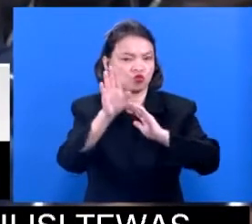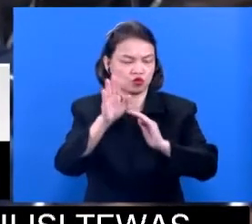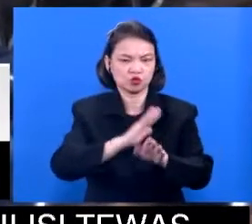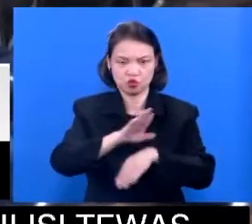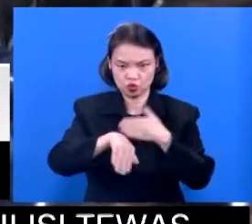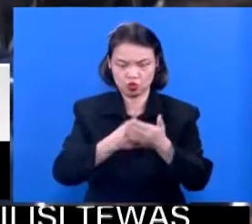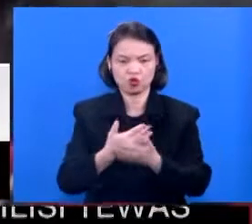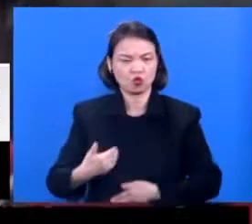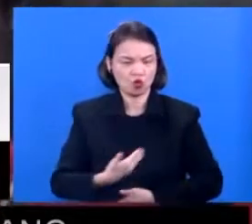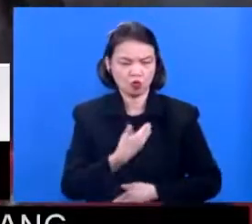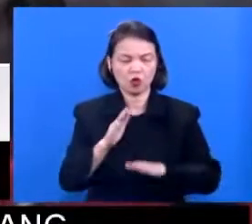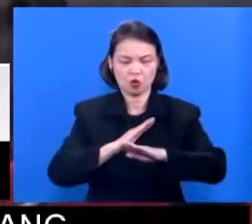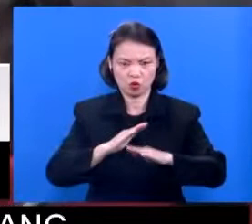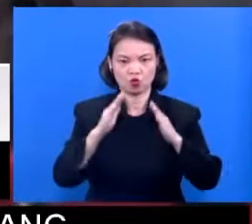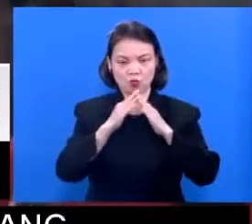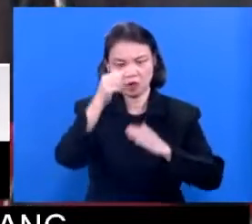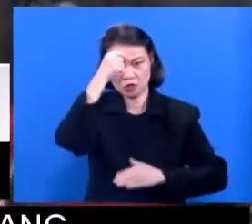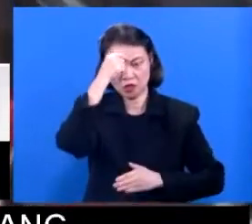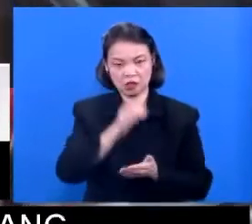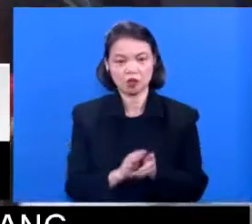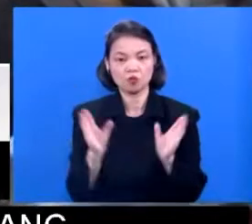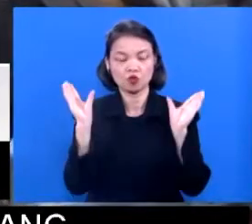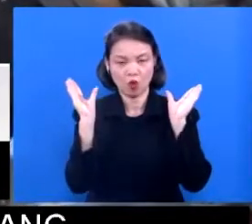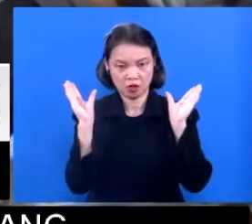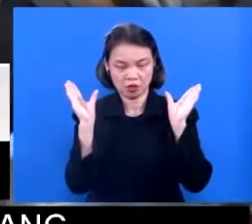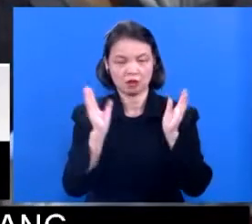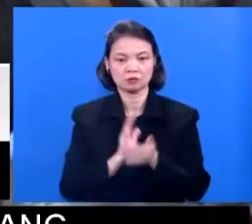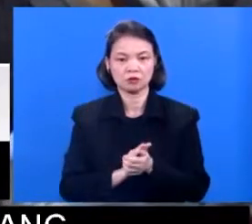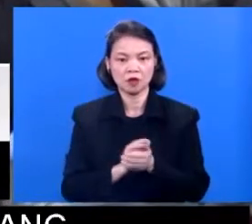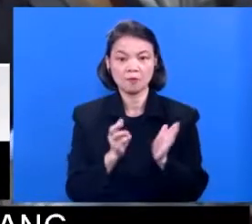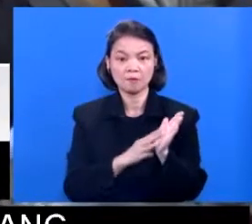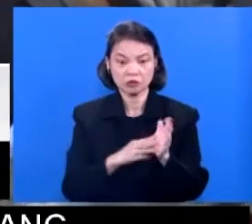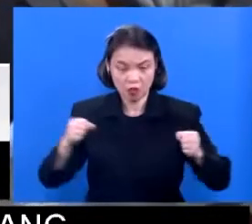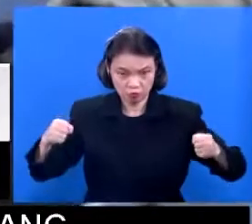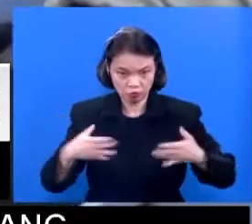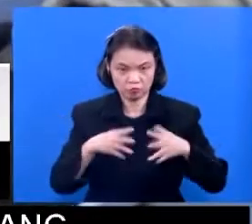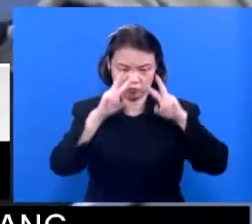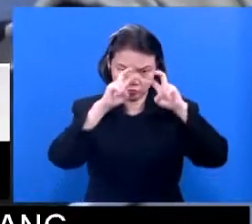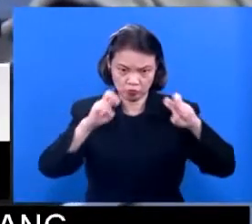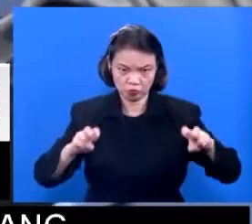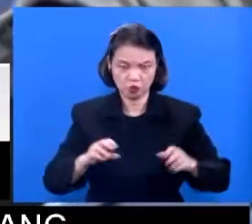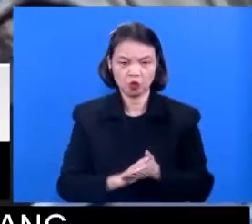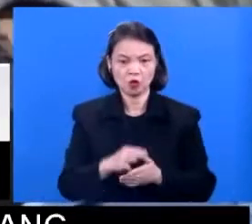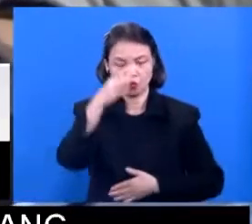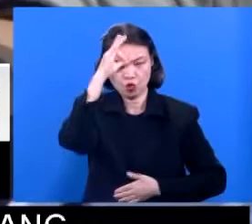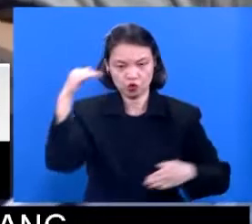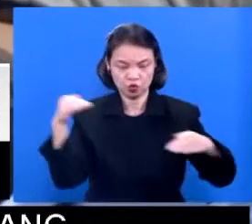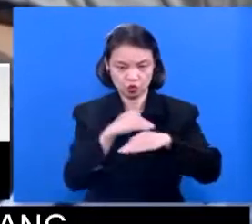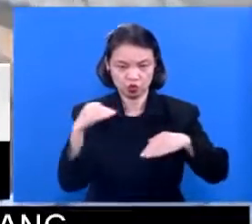korban dirawat di Rumah Sakit Abdul Rajaka, Purwakarta. Kasus kecelakaan ini kini ditangani tim Laka Lantas Polres